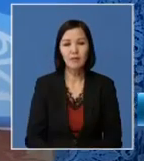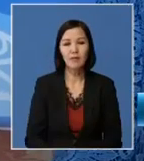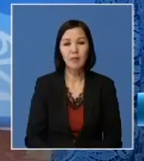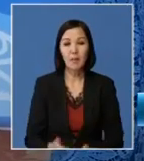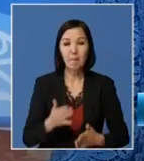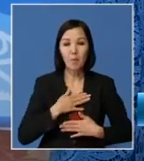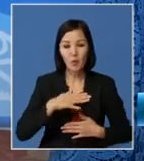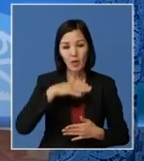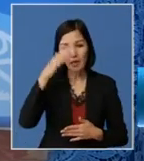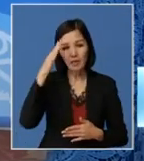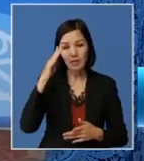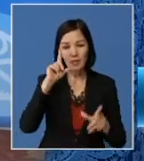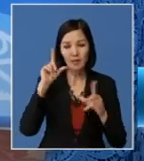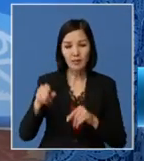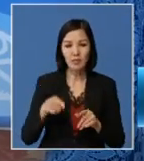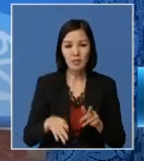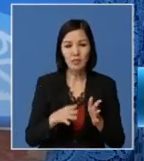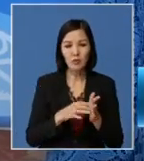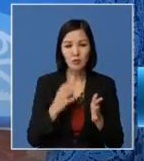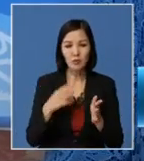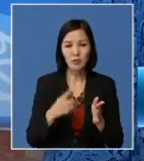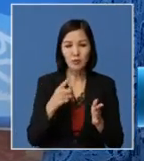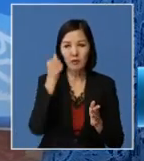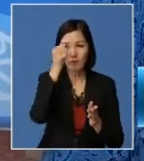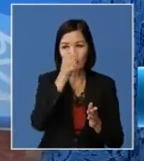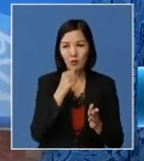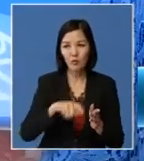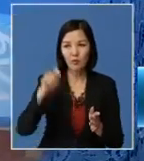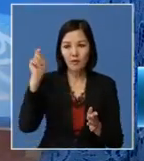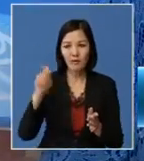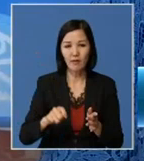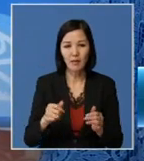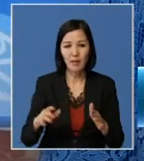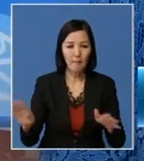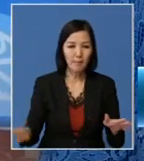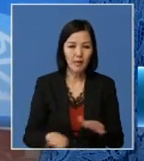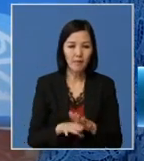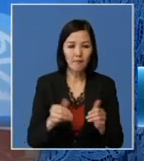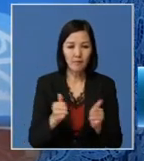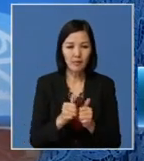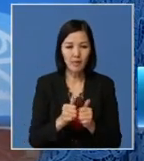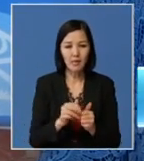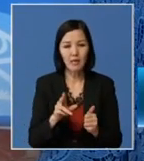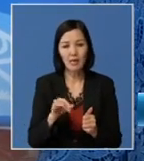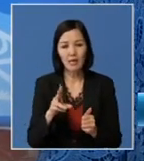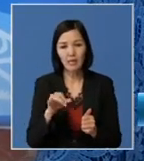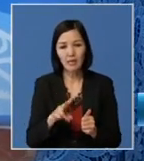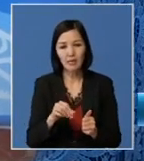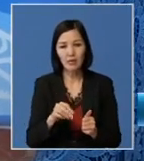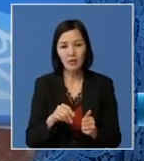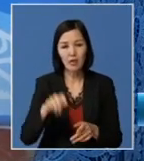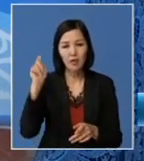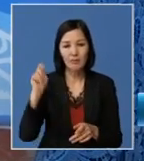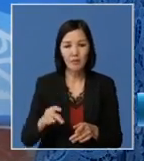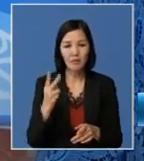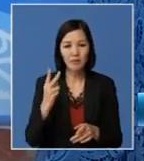Мой отец отправился на фронт в 1941 году. Он воевал под Варшавой, Брестом, в областях Калинин и Волинск. Он воевал бок